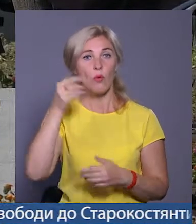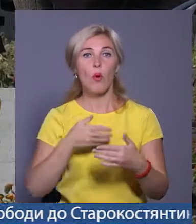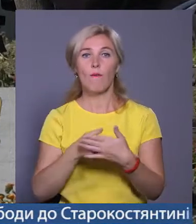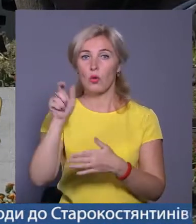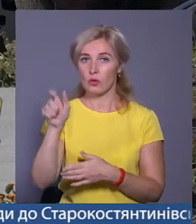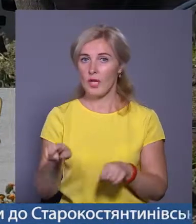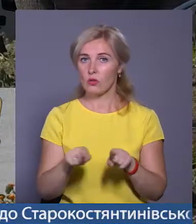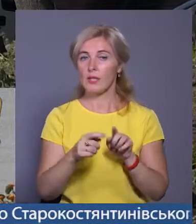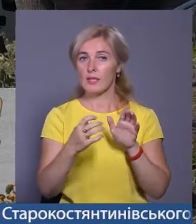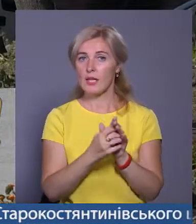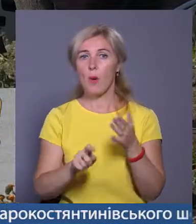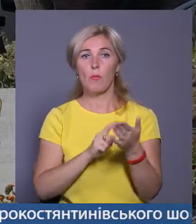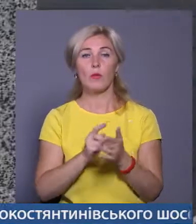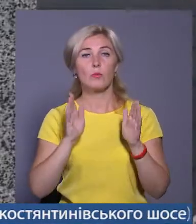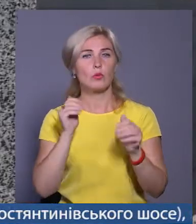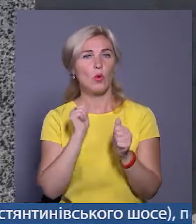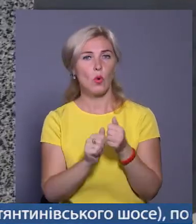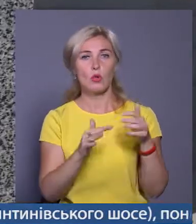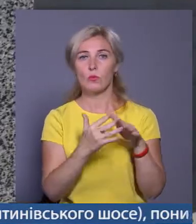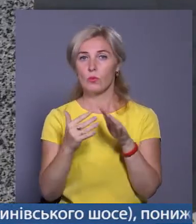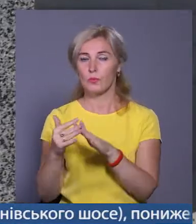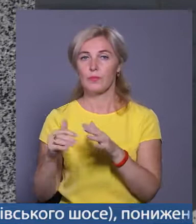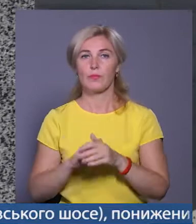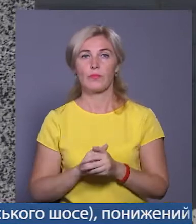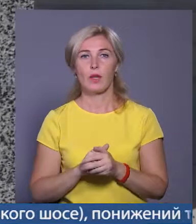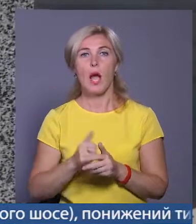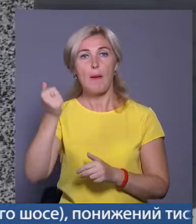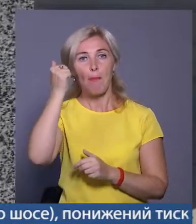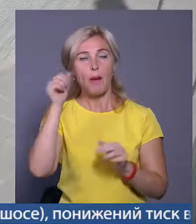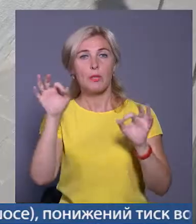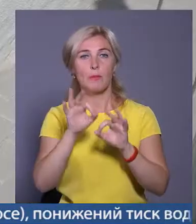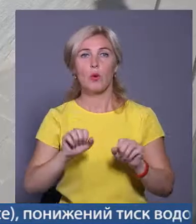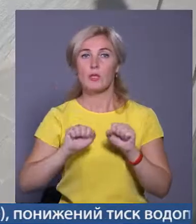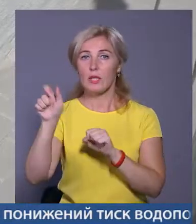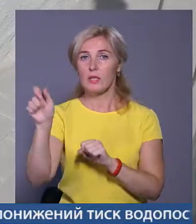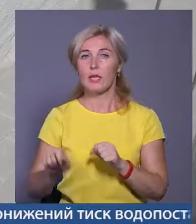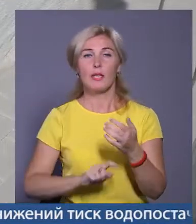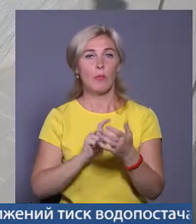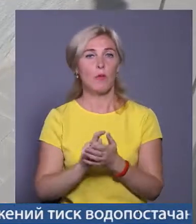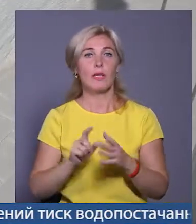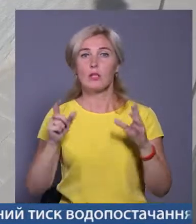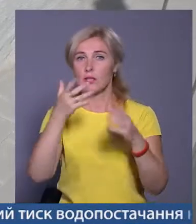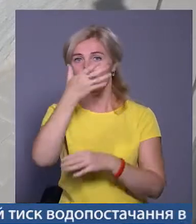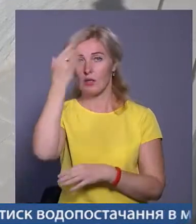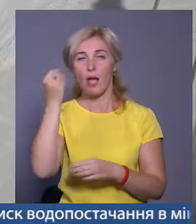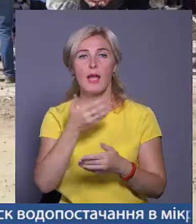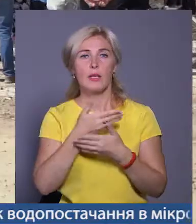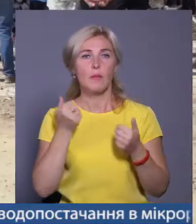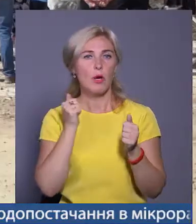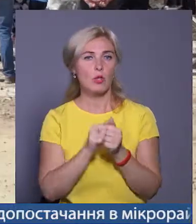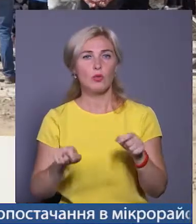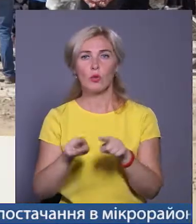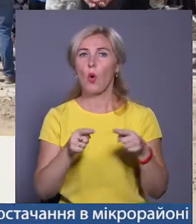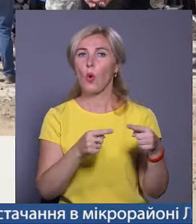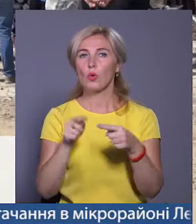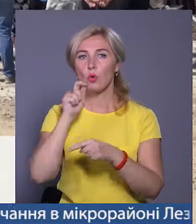такі знаки повинні бути у кожному населеному пункті, адже пам'ять про захисників не повинна згасати. Немає жодного такого куточка